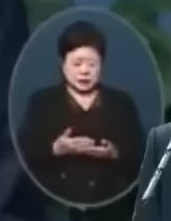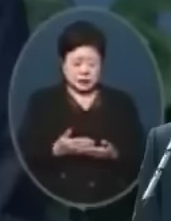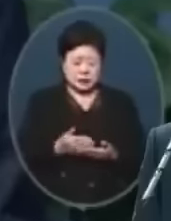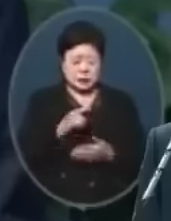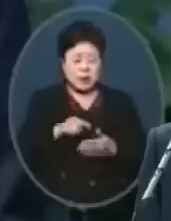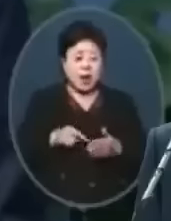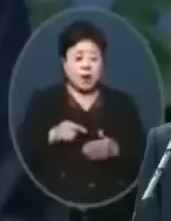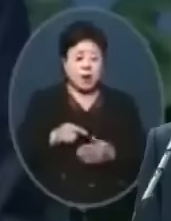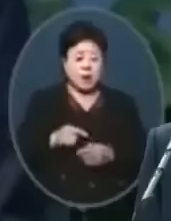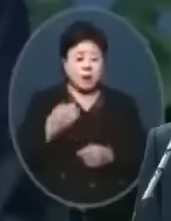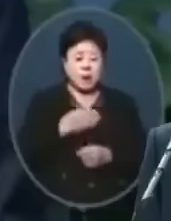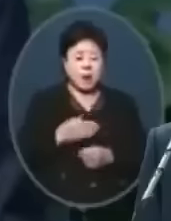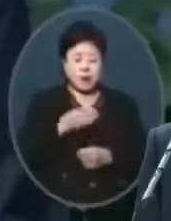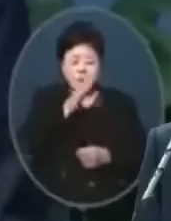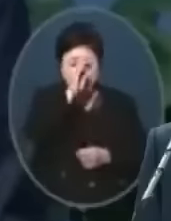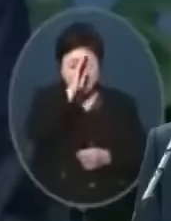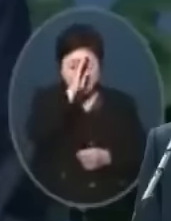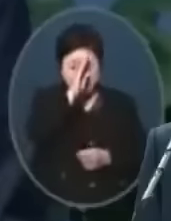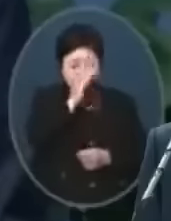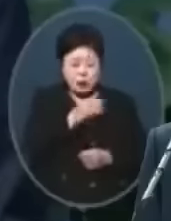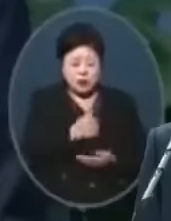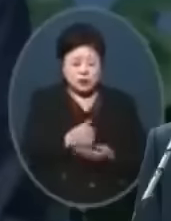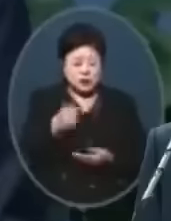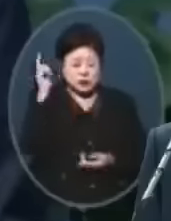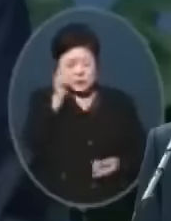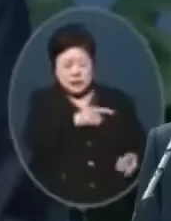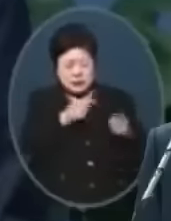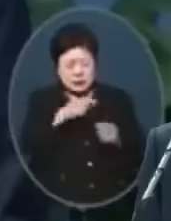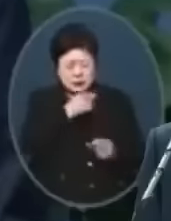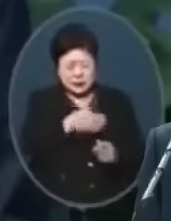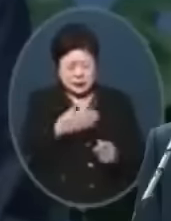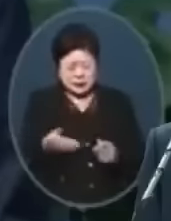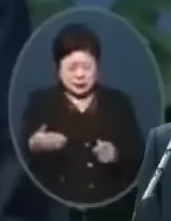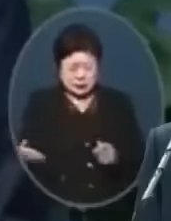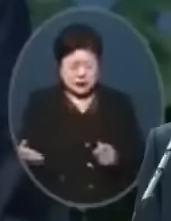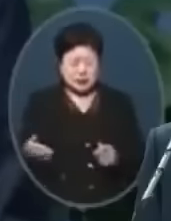병, 육체의 병이 채찍으로 맞아서 흐르는 피에